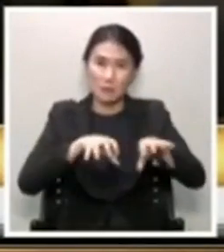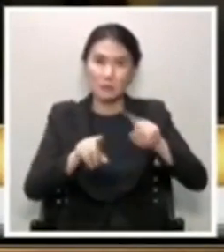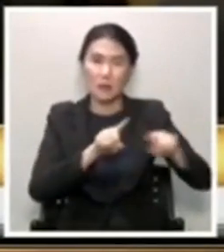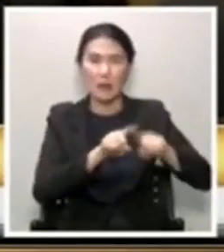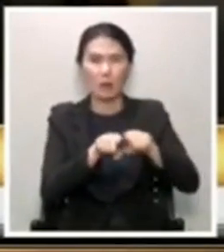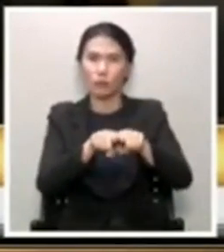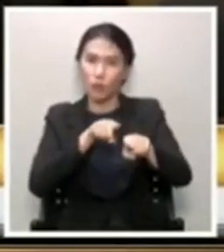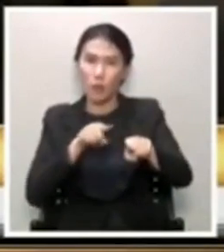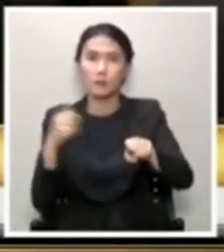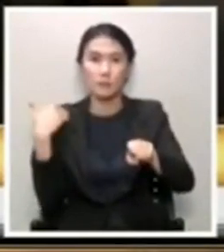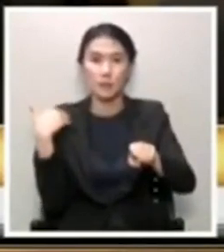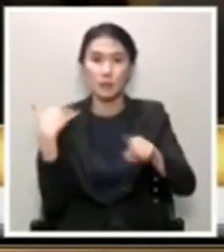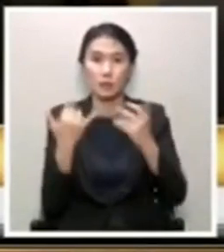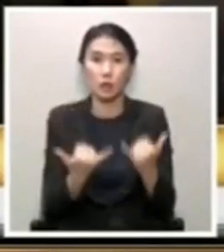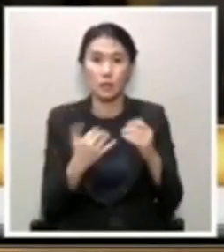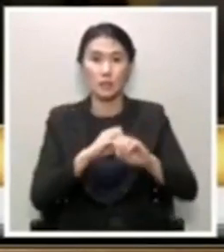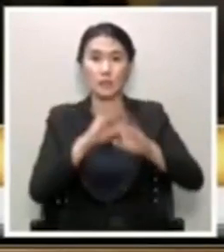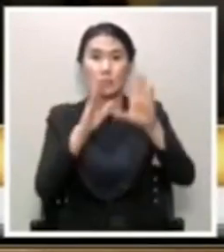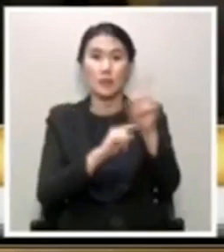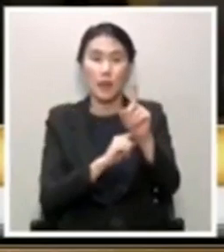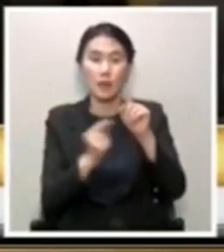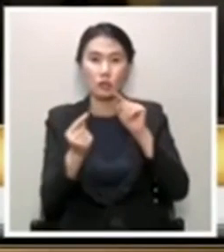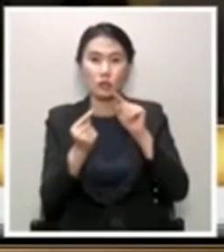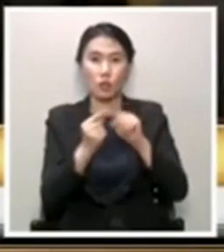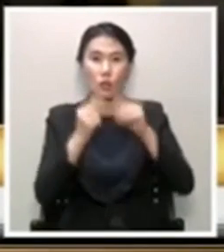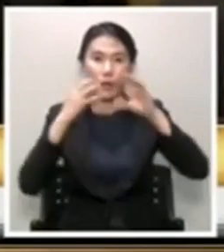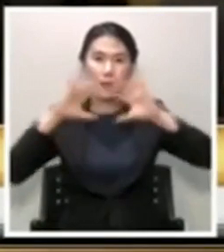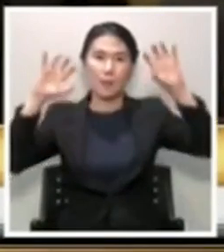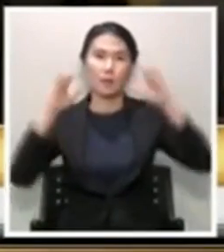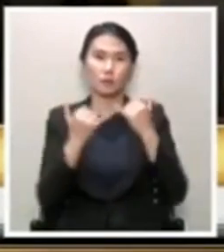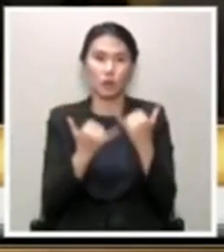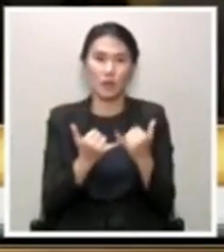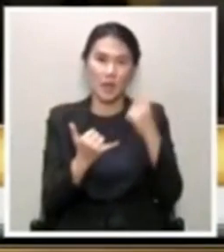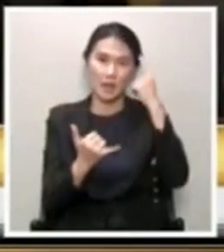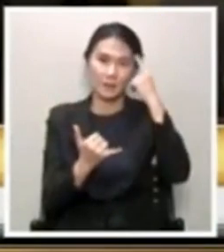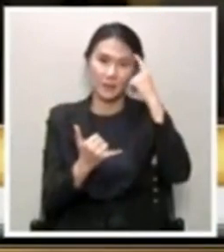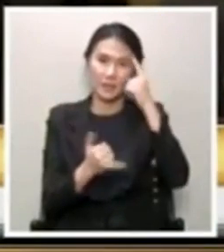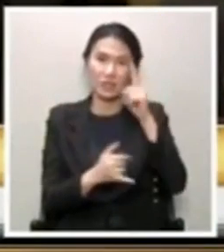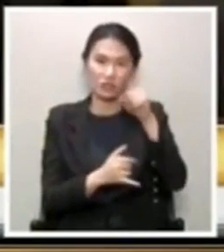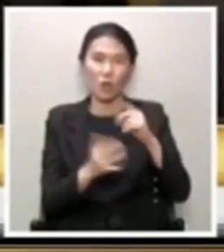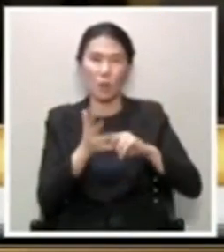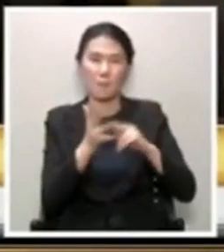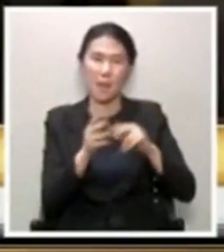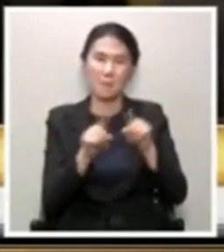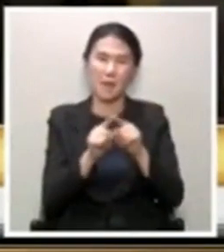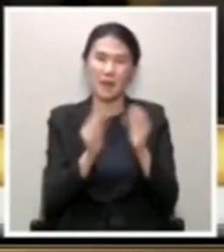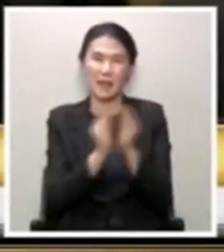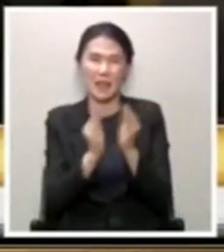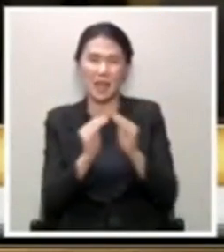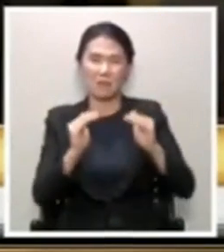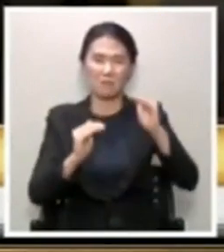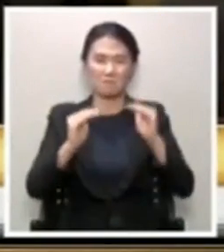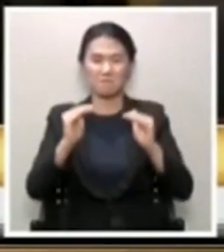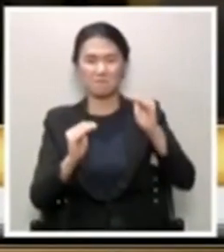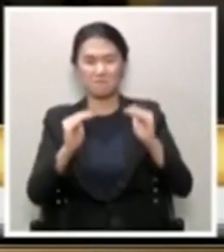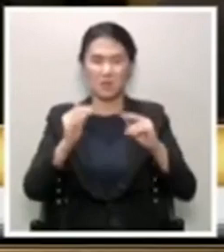ยๆบทพิสูจน์ที่เห็นได้ชัดที่สุดครับก็คือรัฐบาลของท่านในเวลานี้กลายเป็นรัฐบาลที่เป็นเสียงปริ่มน้ําทําให้ท่านบริหารประเทศ